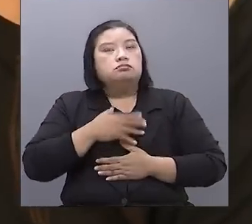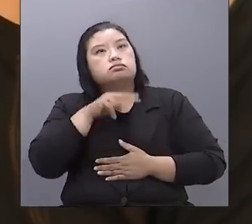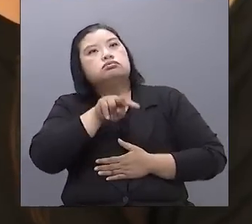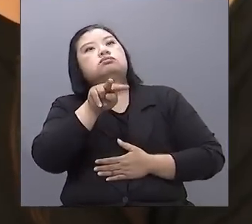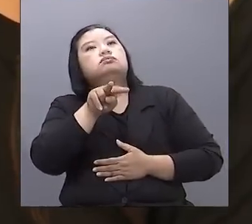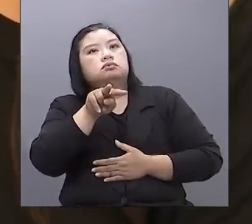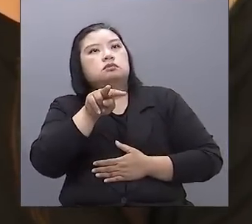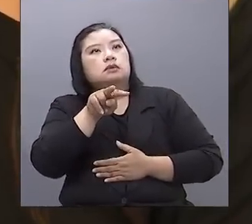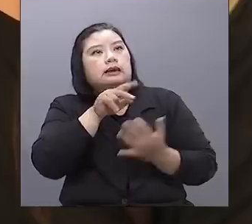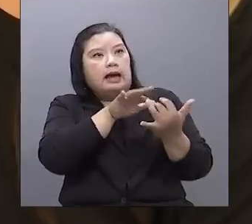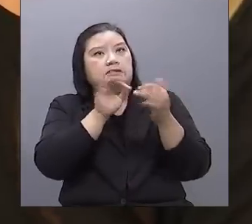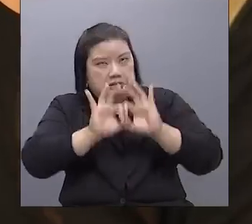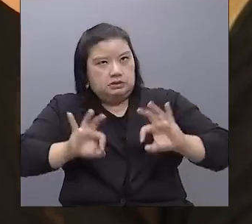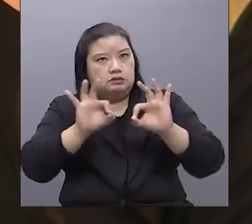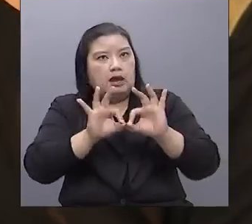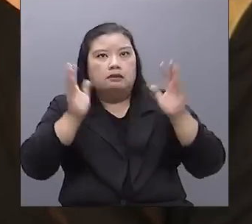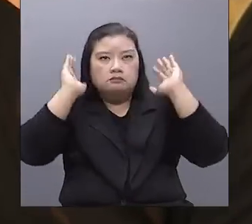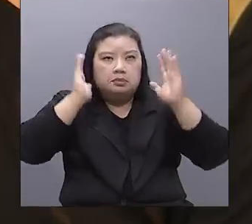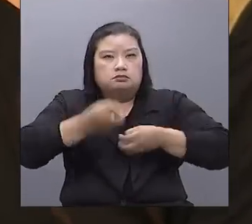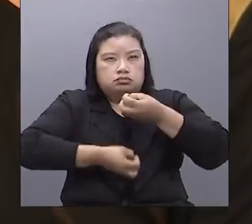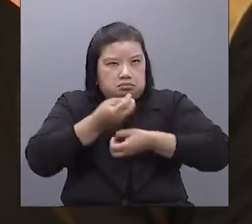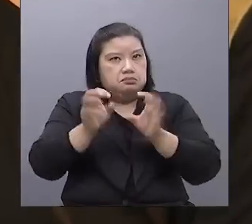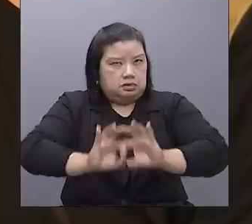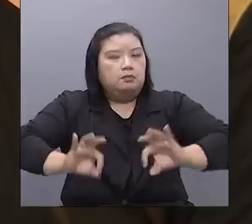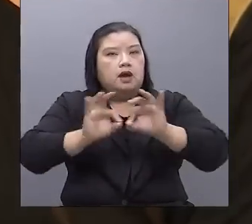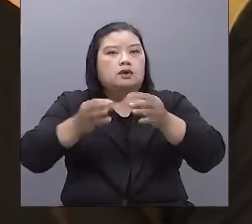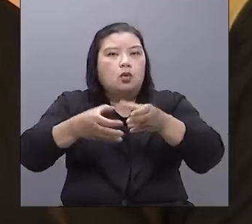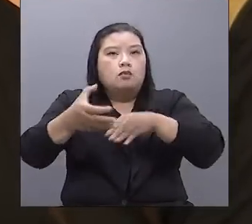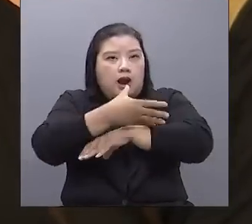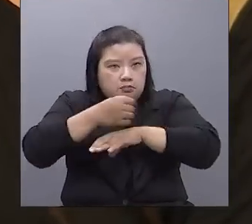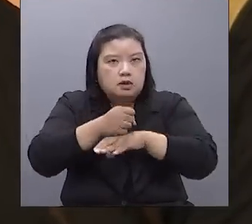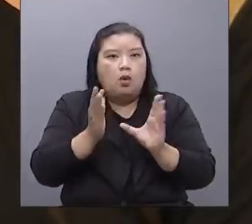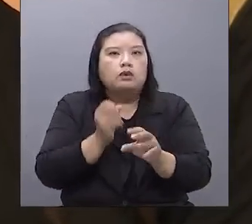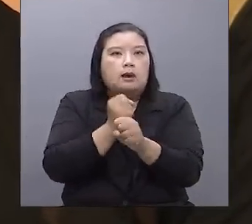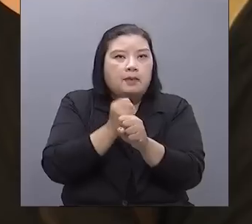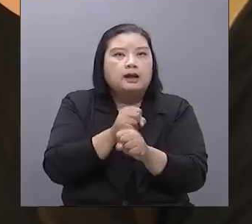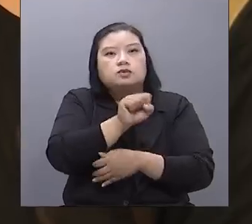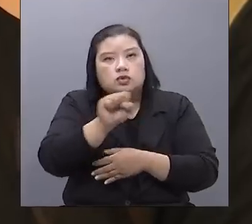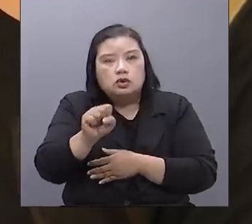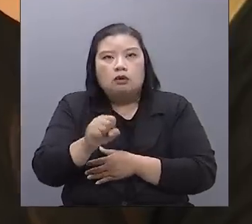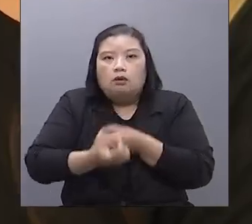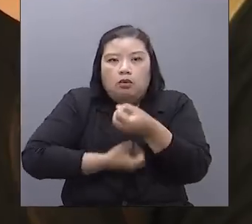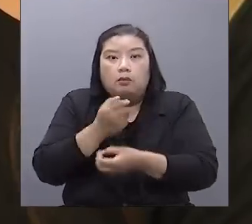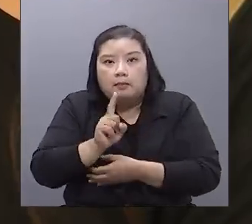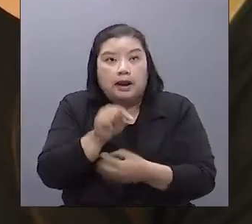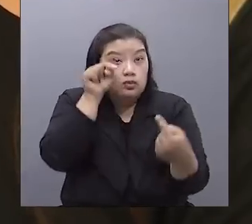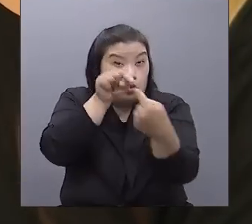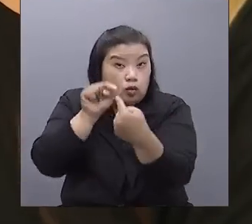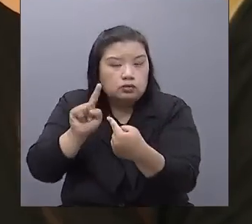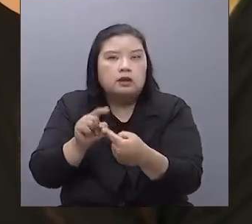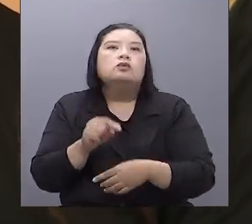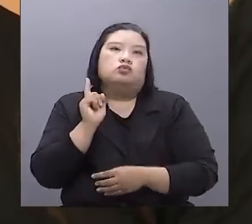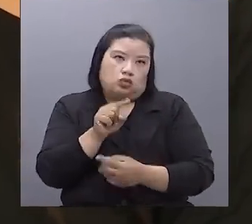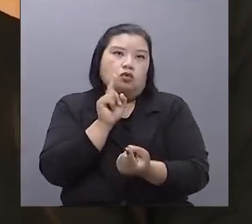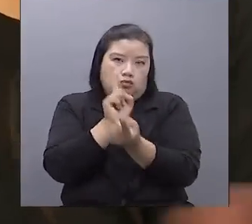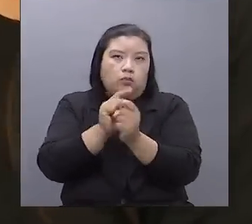การสื่อสารสำคัญมากความคิดของพรรคการเมืองผู้สมัครเนี่ยจะสื่อสารไปสู่ผู้เลือกตั้งอย่างไรเนี่ยก็ขึ้นอยู่กับการปราศัยแล้วการดีเบ